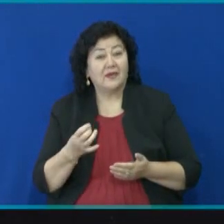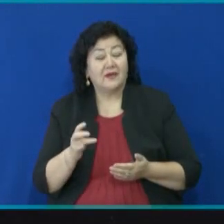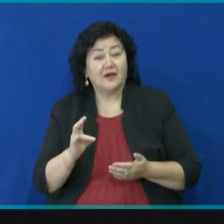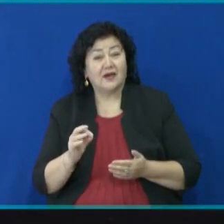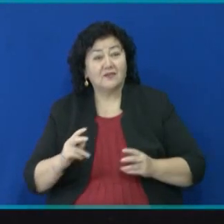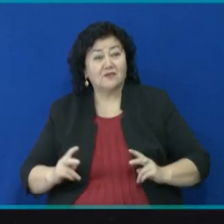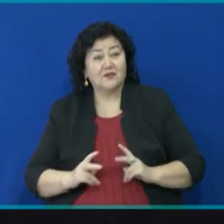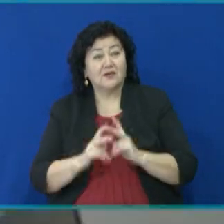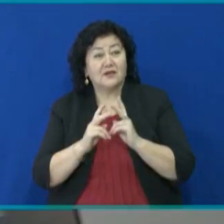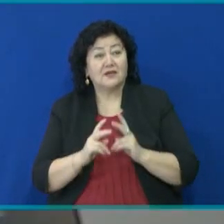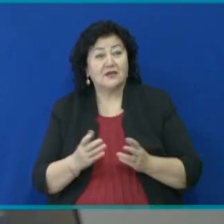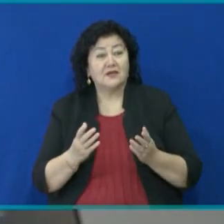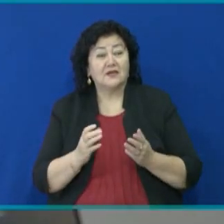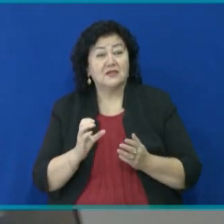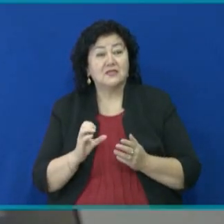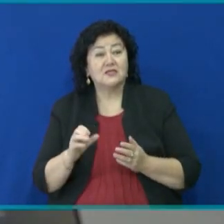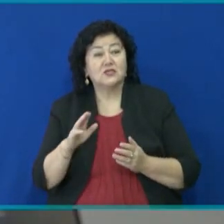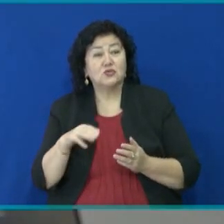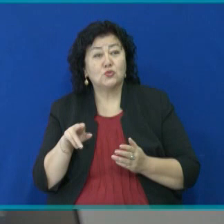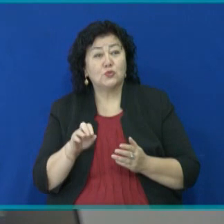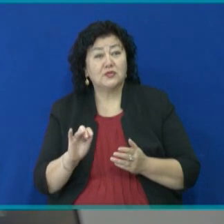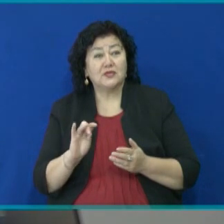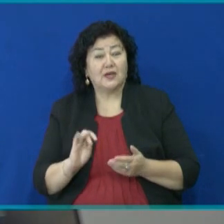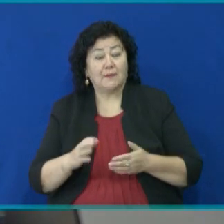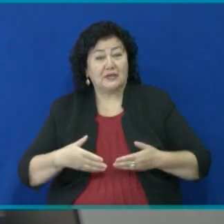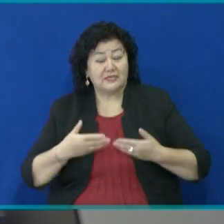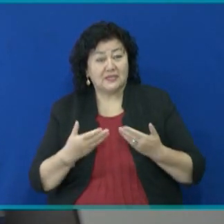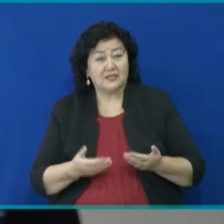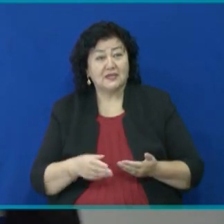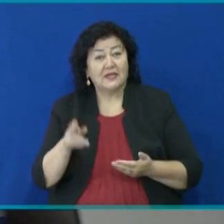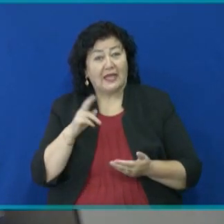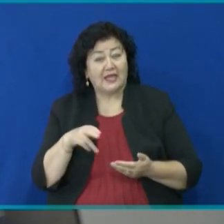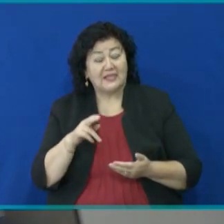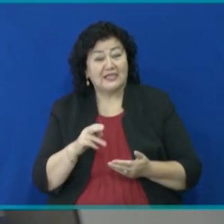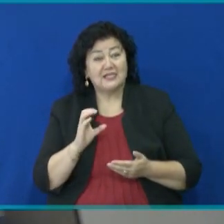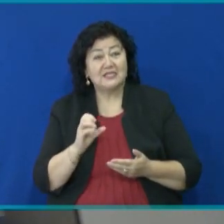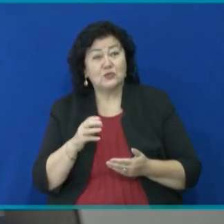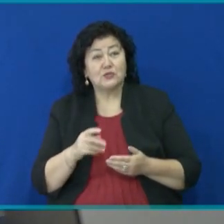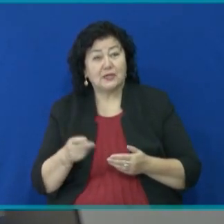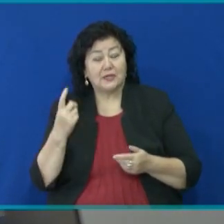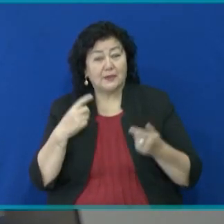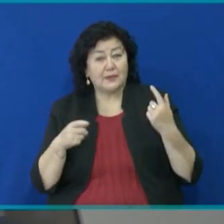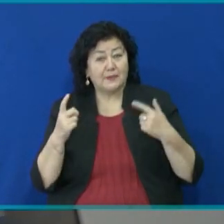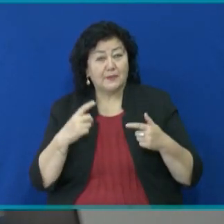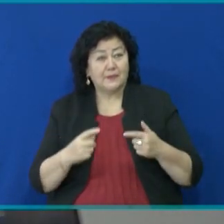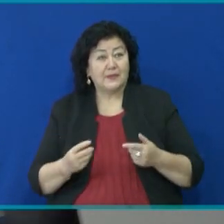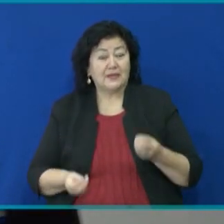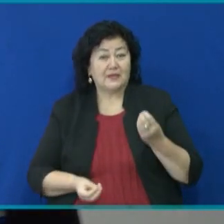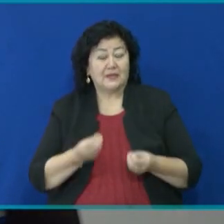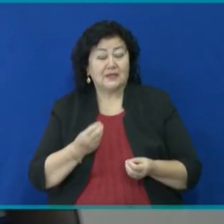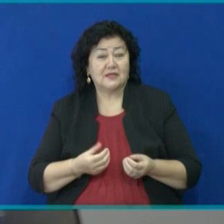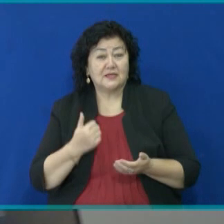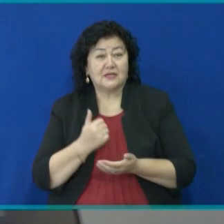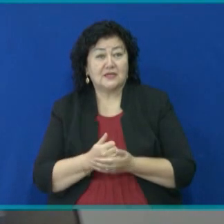университетінің DF студиясы. Студия ойын DF, это DF студиясы мобильді ойындарды шығарумен айналысады. Біздің командамыздың